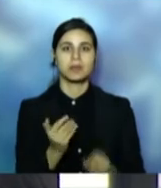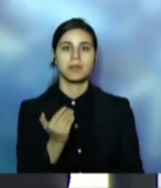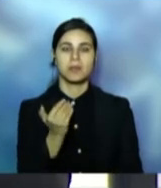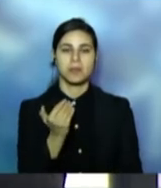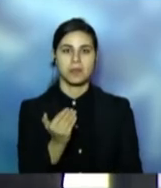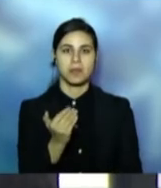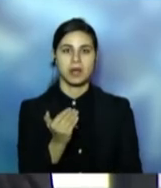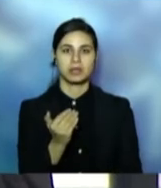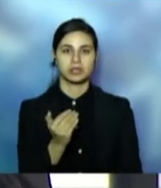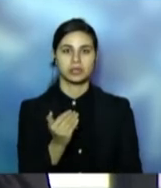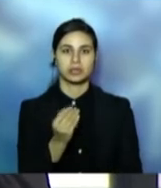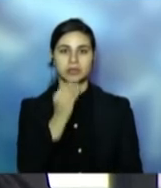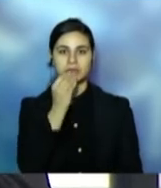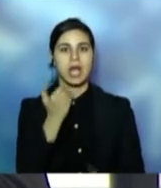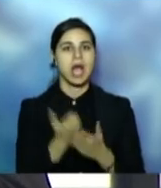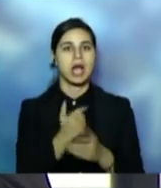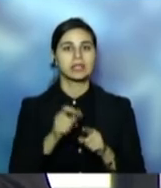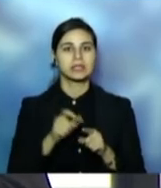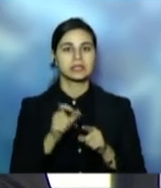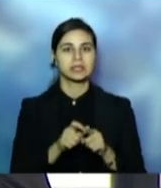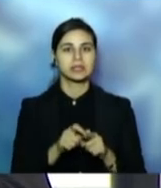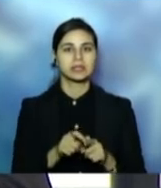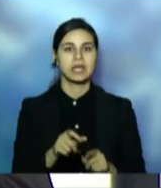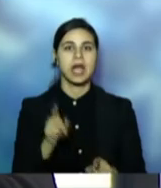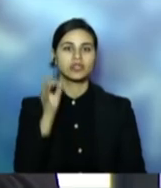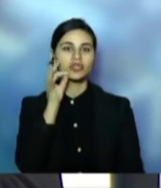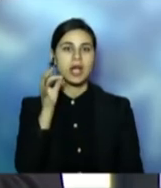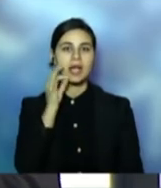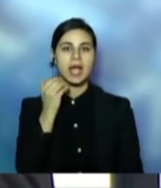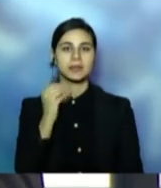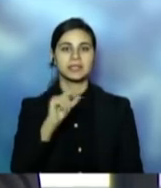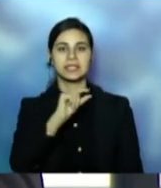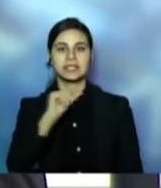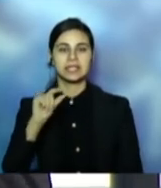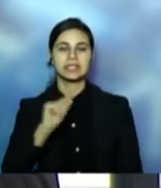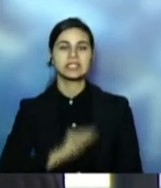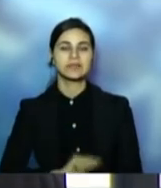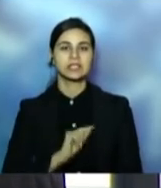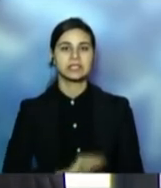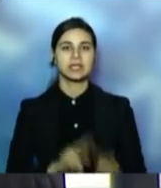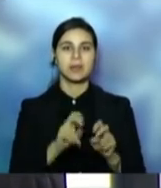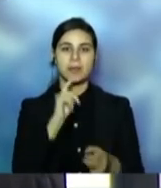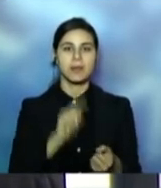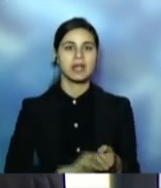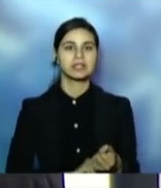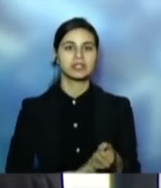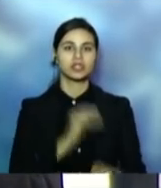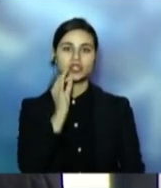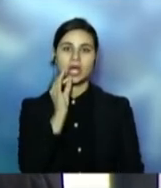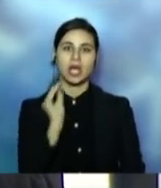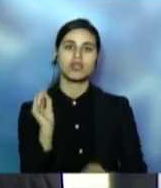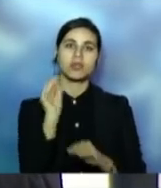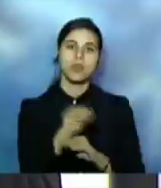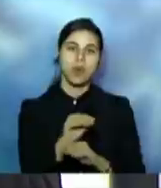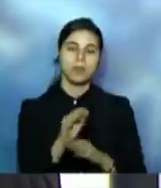მათი შემოყვავს ახალი ცნება, გლიკემიური ინდექსი, ანუ თვისება სისხლში შაქარი